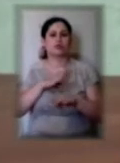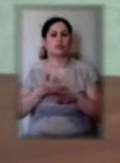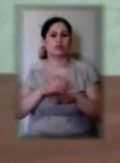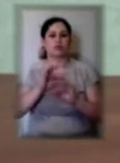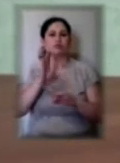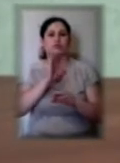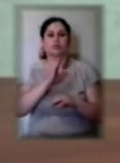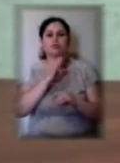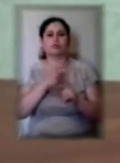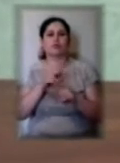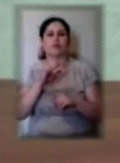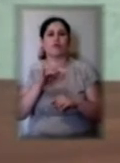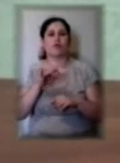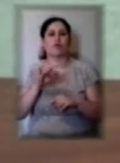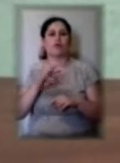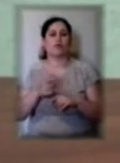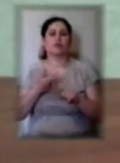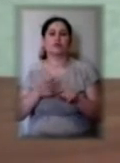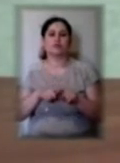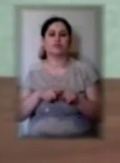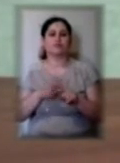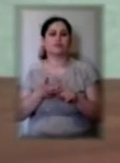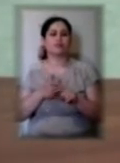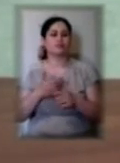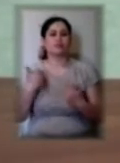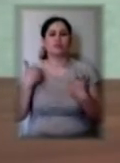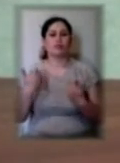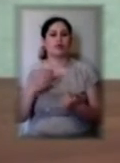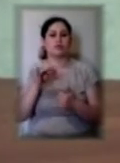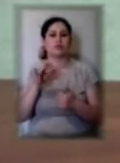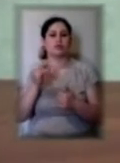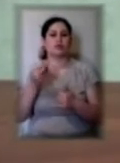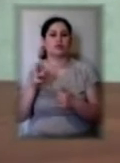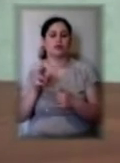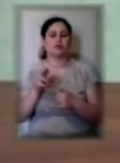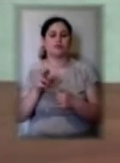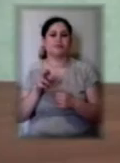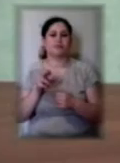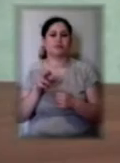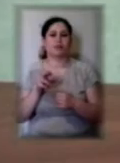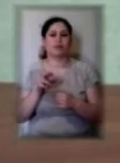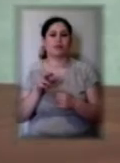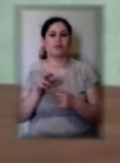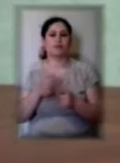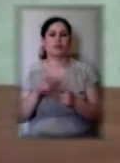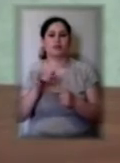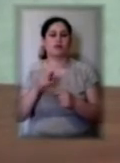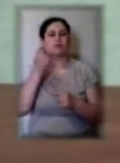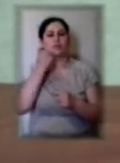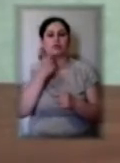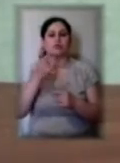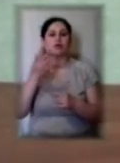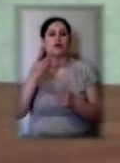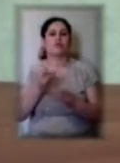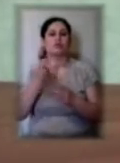Вогонь все-таки там, це дуже мощна стихія. Вогонь – це дуже могутня стихія. І завдяки вогню, завдяки